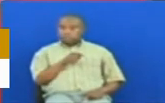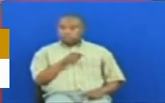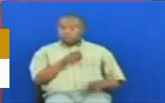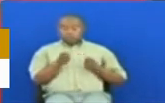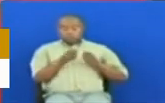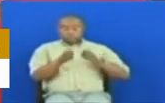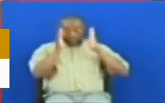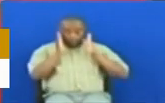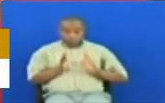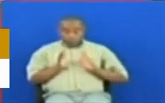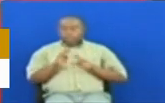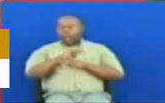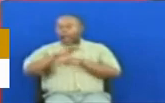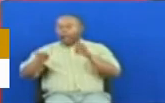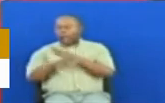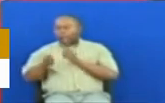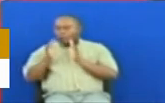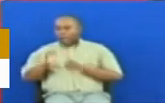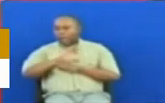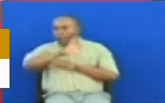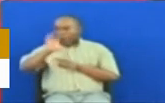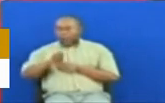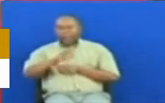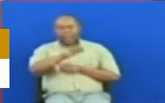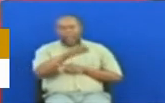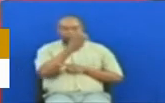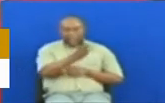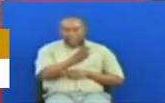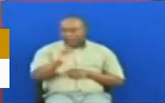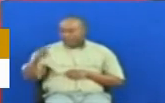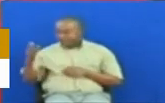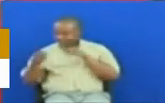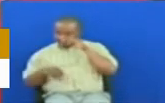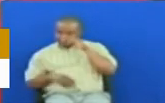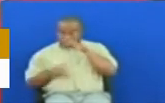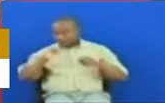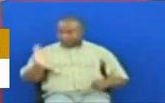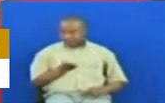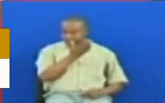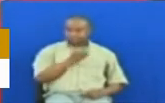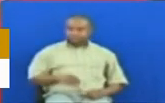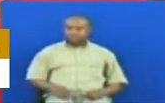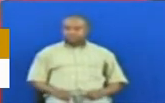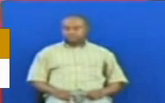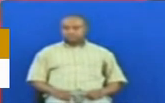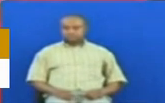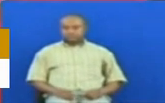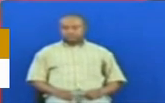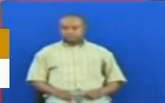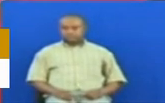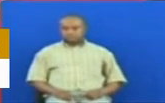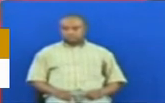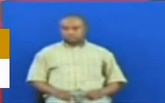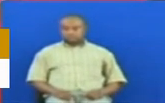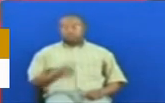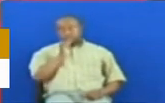director general na deputy director general watahold office for 3 years halafu watoke, japo kwamba